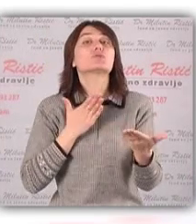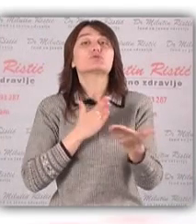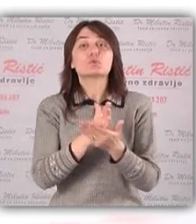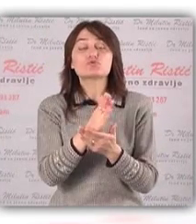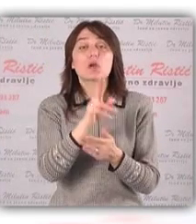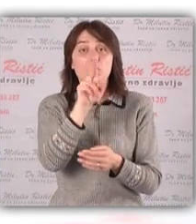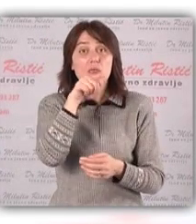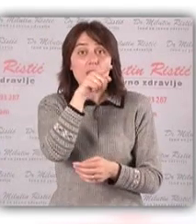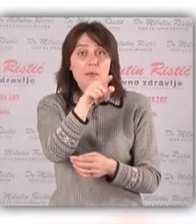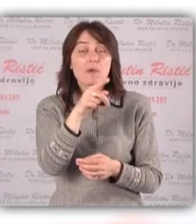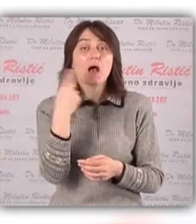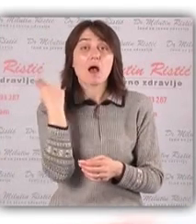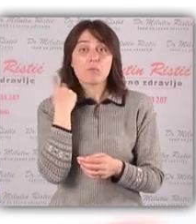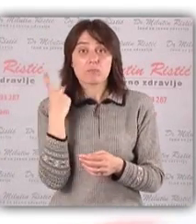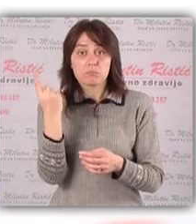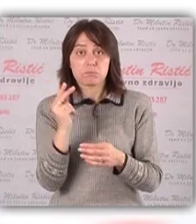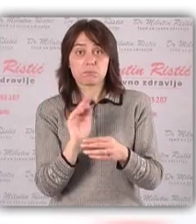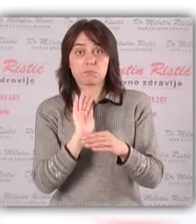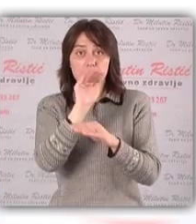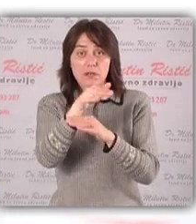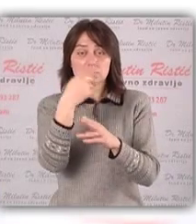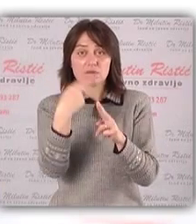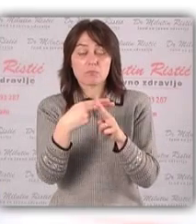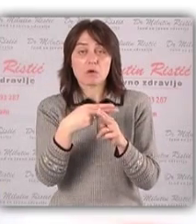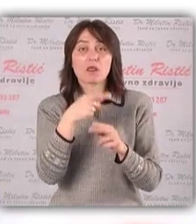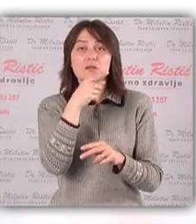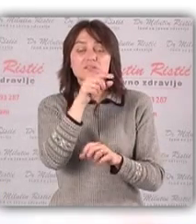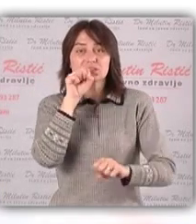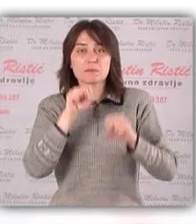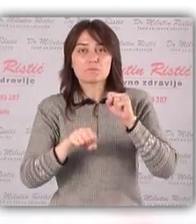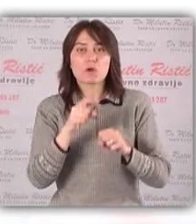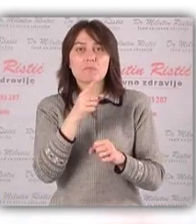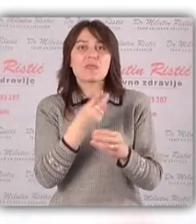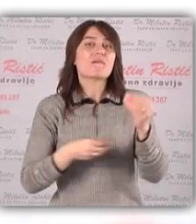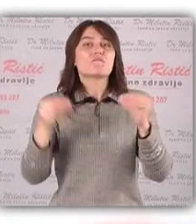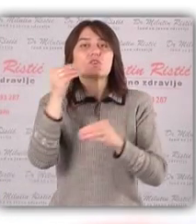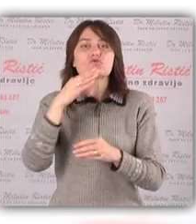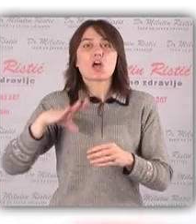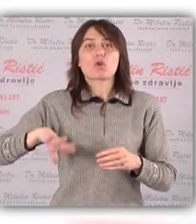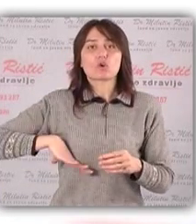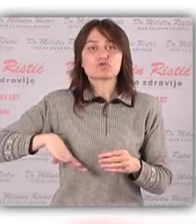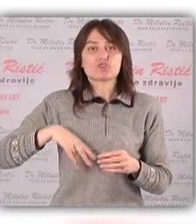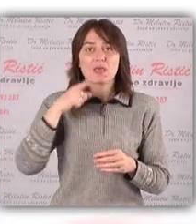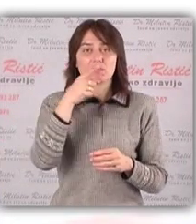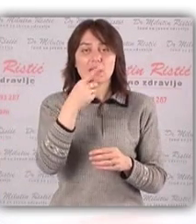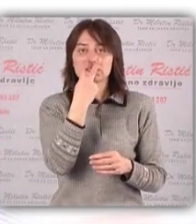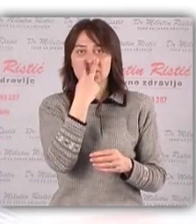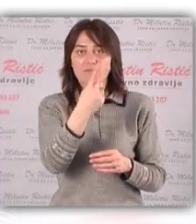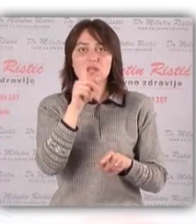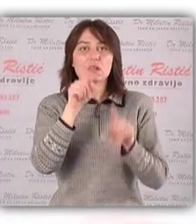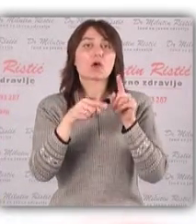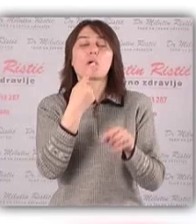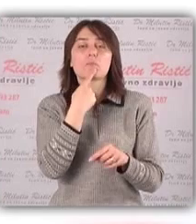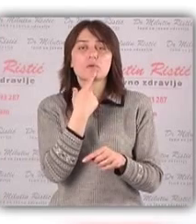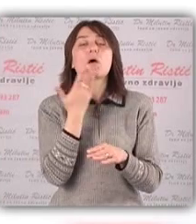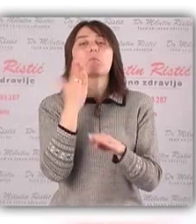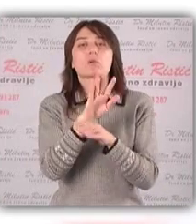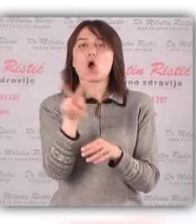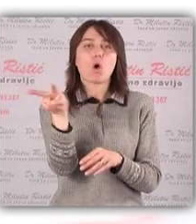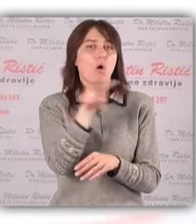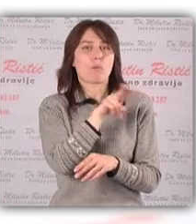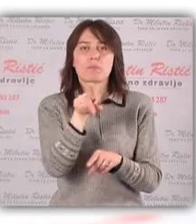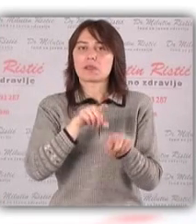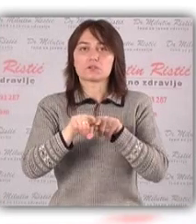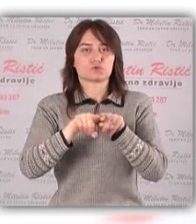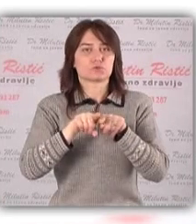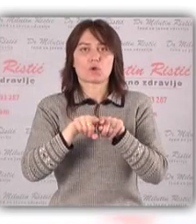slučaju postojanja polno prenosivih bolesti, svi ovi simptomi su više izraženi kod žena nego kod muškaraca, mada je bolest